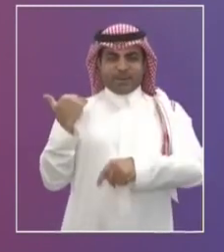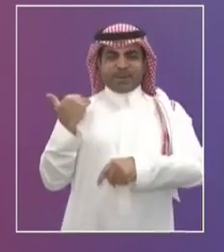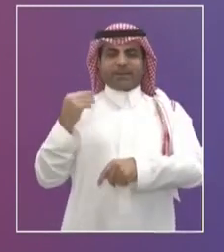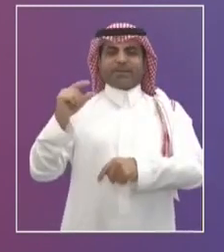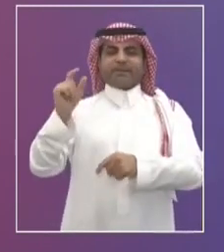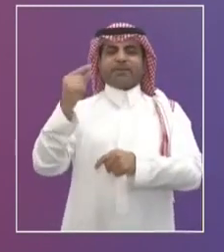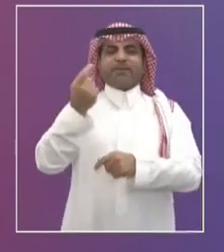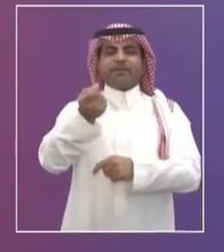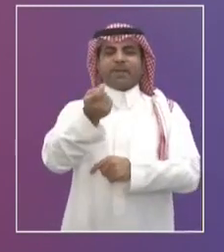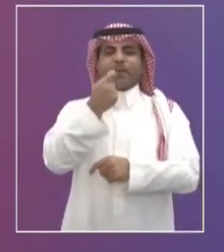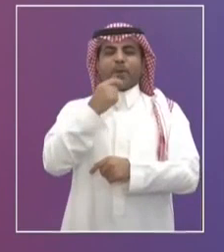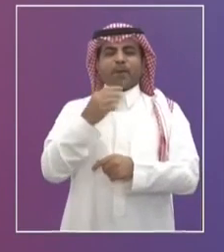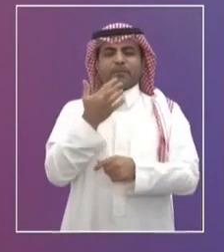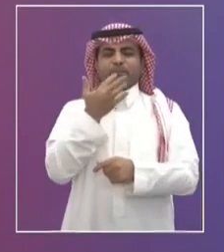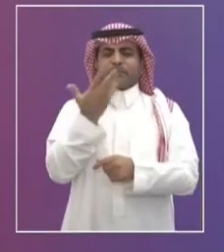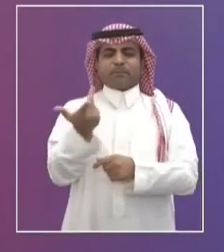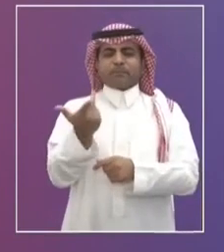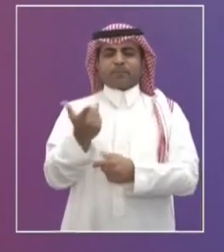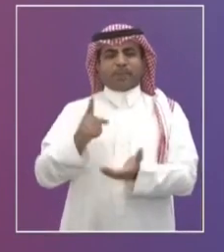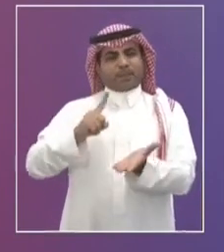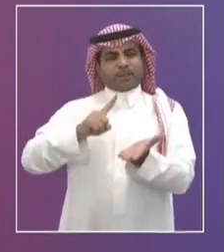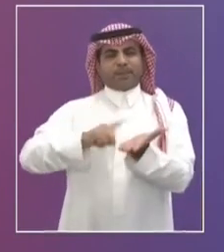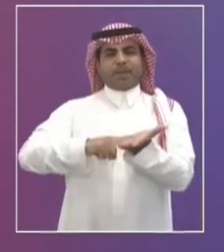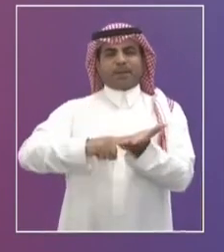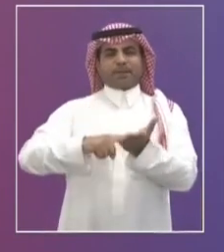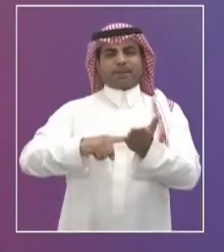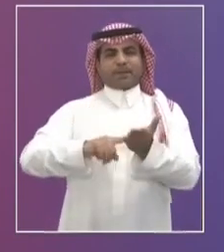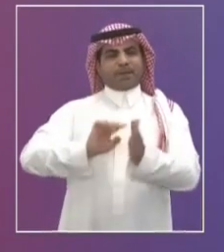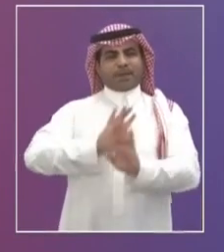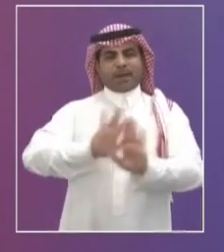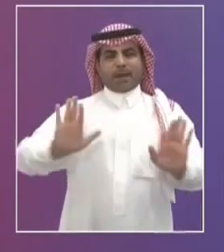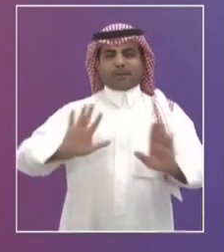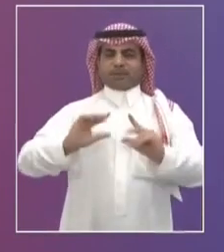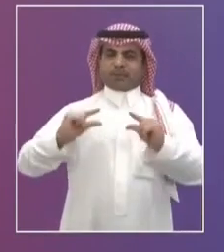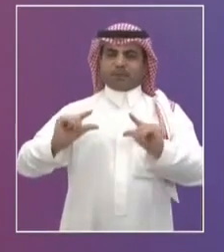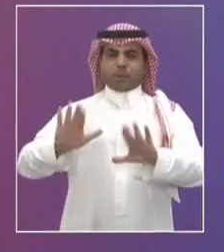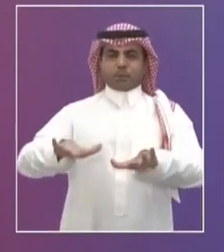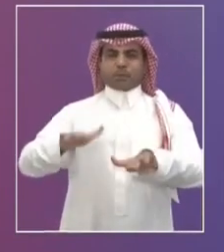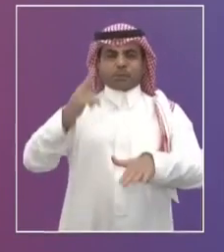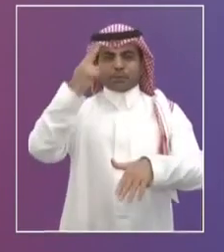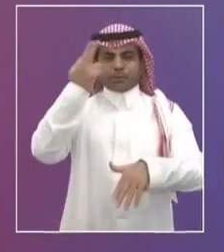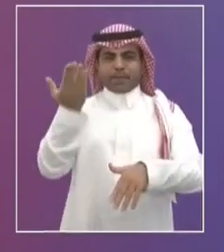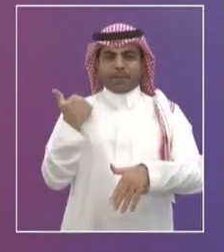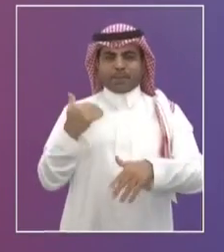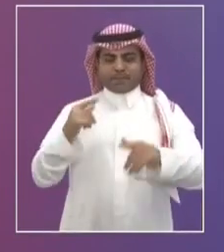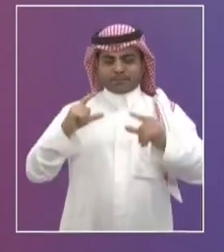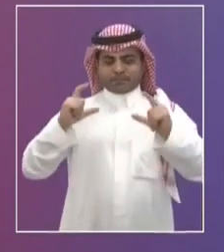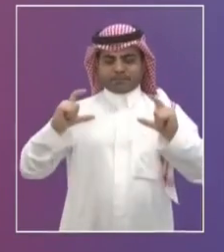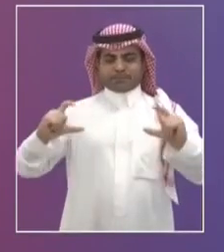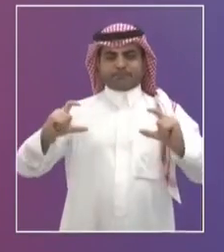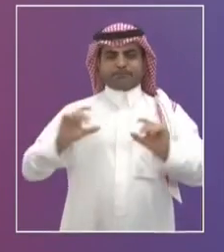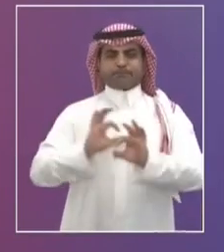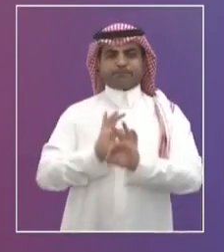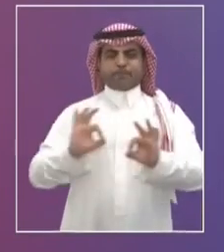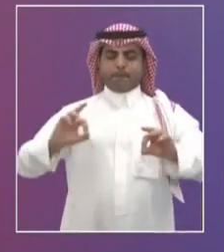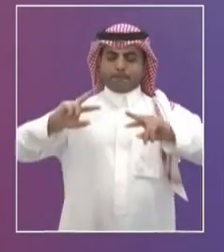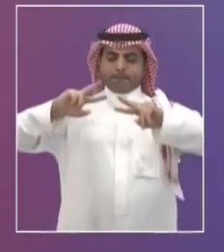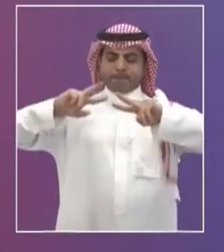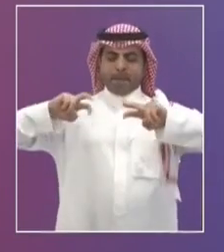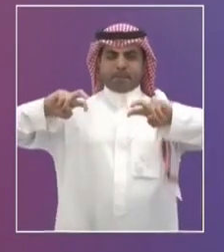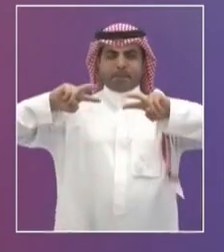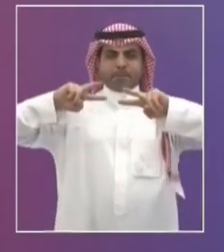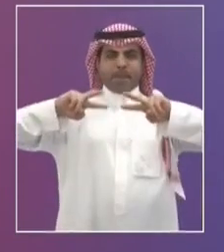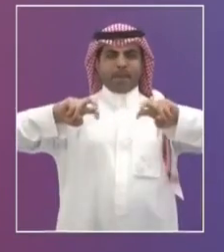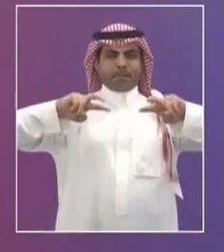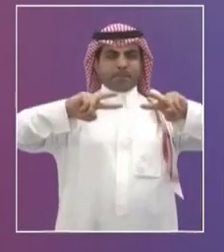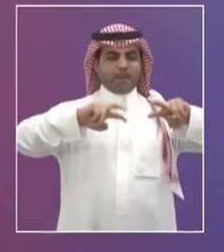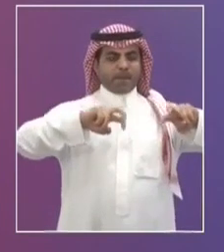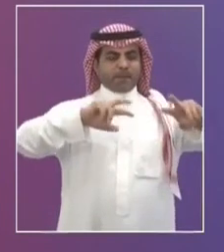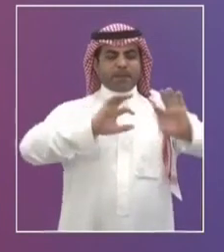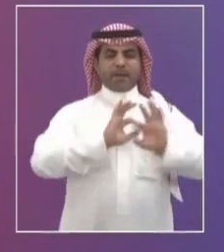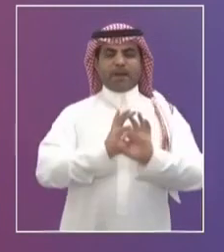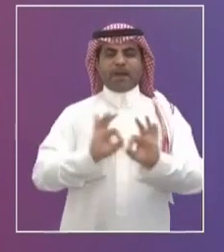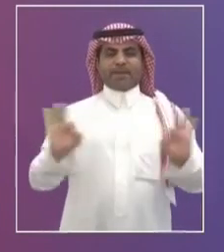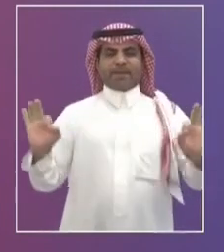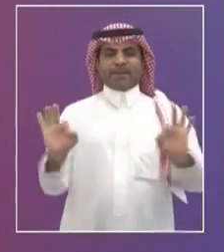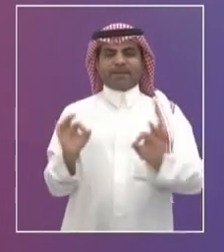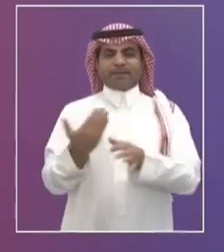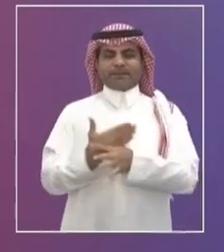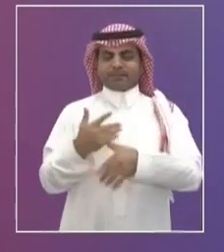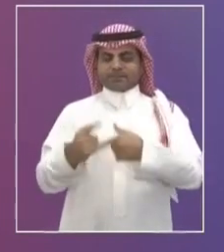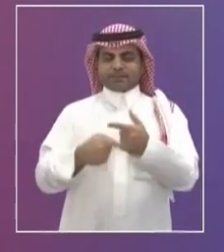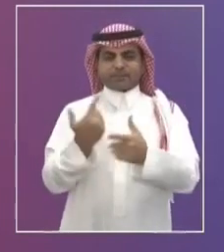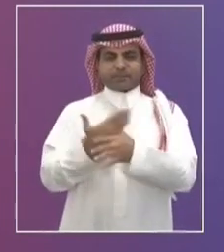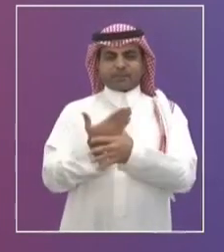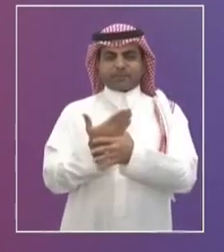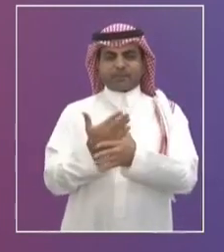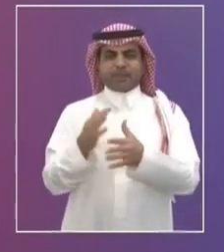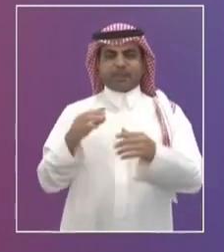في البروتوكولات العلاجية، وتم استخدامها أيضا في المملكة العربية السعودية ضمن الأطر البحثية المنظمة لكيفية استخدامها وفق